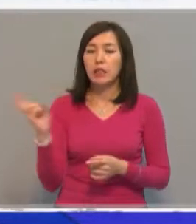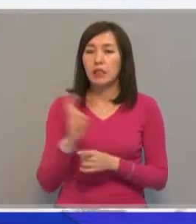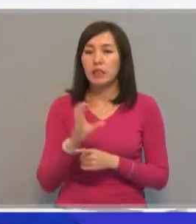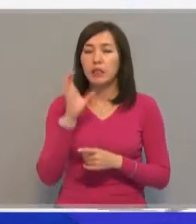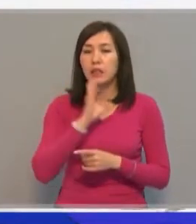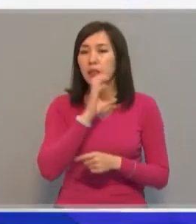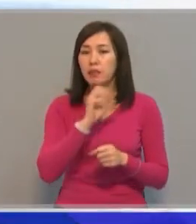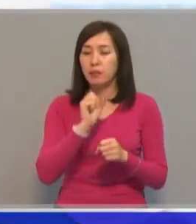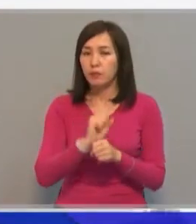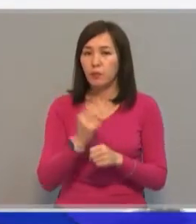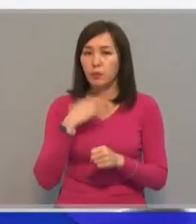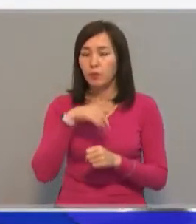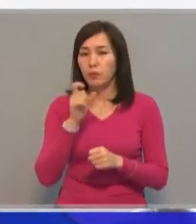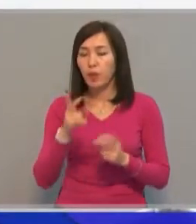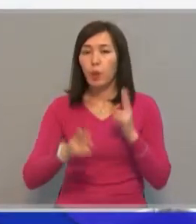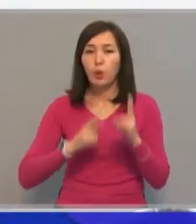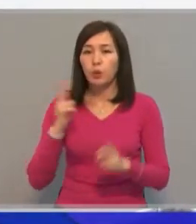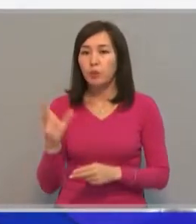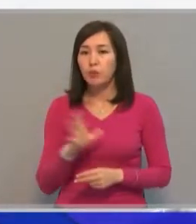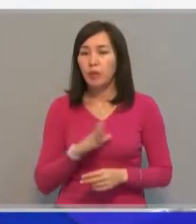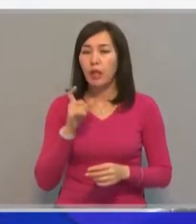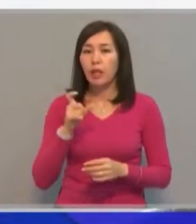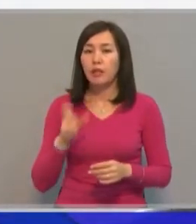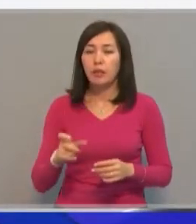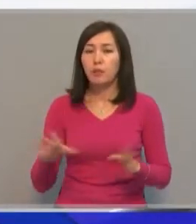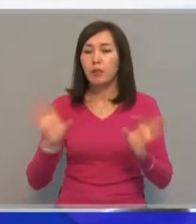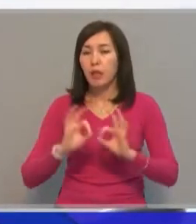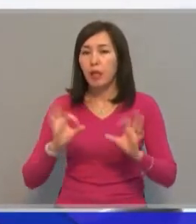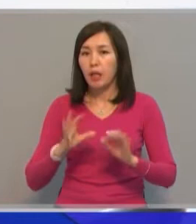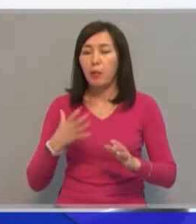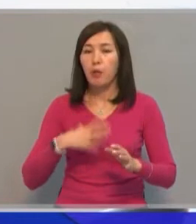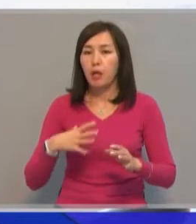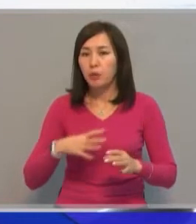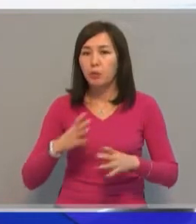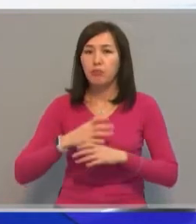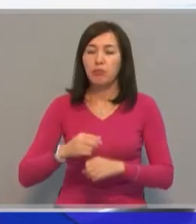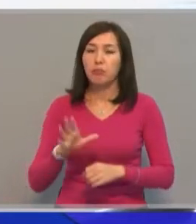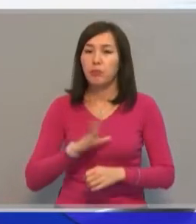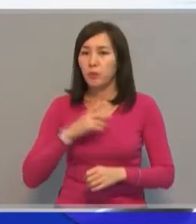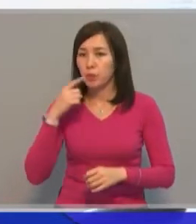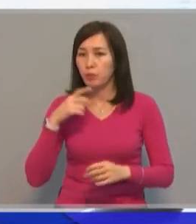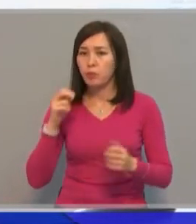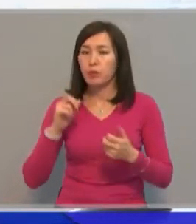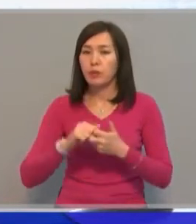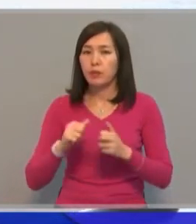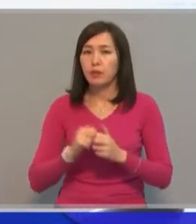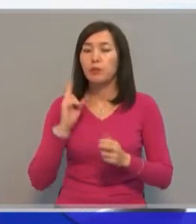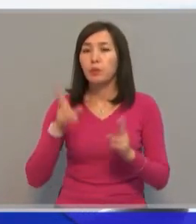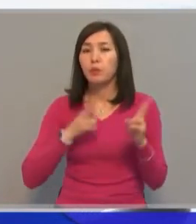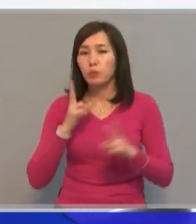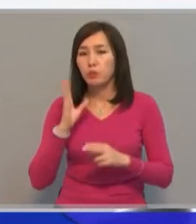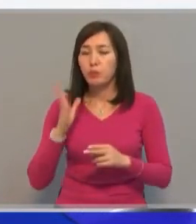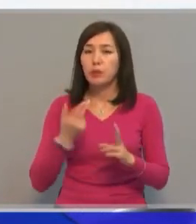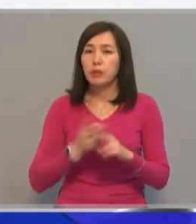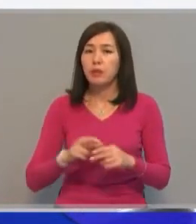Северге тоқтаған кезде біраз қайбай болды бізде. Халықта көтеріледі, ары қарай неге жүрмейді, неге қысқарған, кімге жалып жасасақ